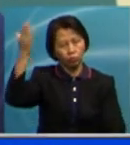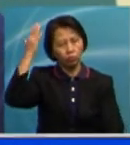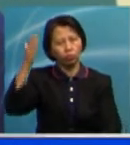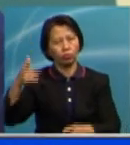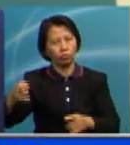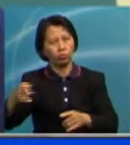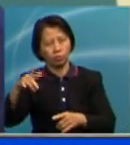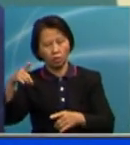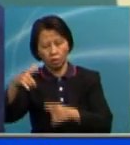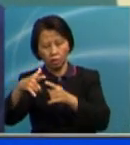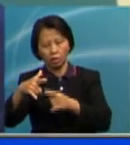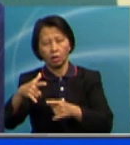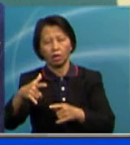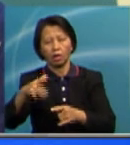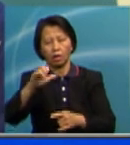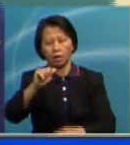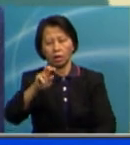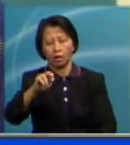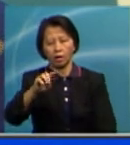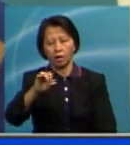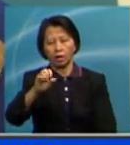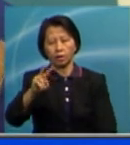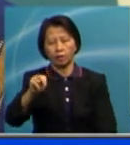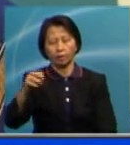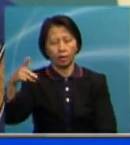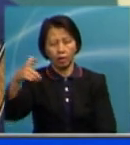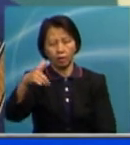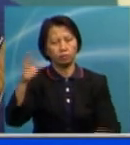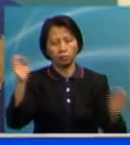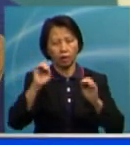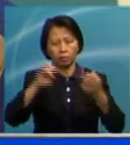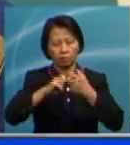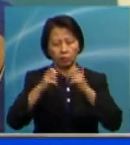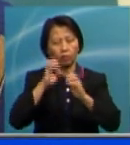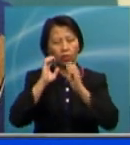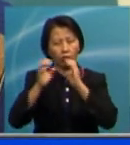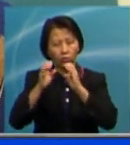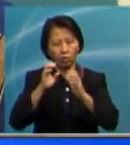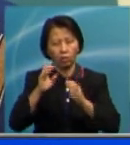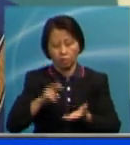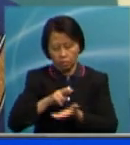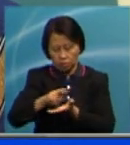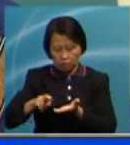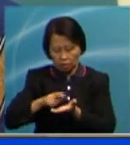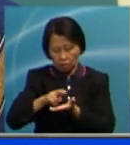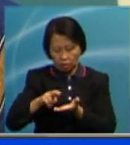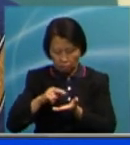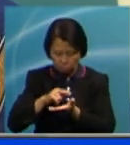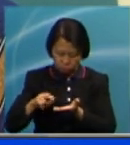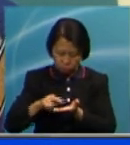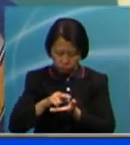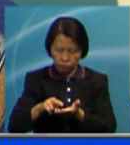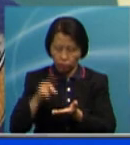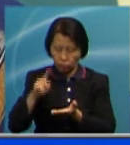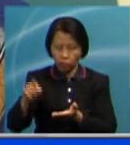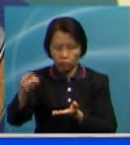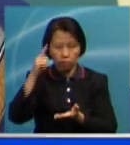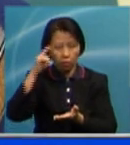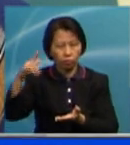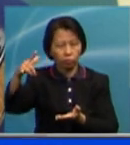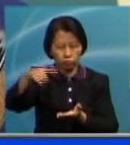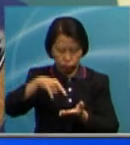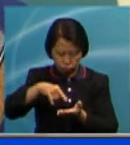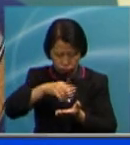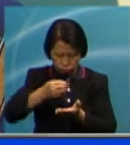E admr itu tidak mengalami masalah komunikasi jadi Radar masih bisa e menangkap ya